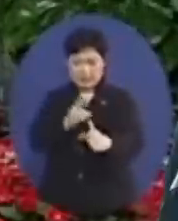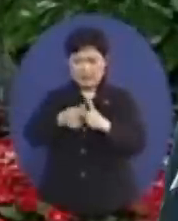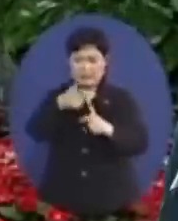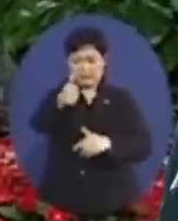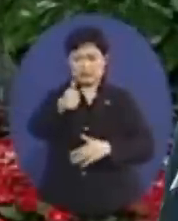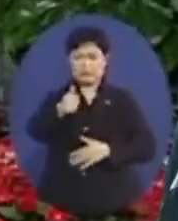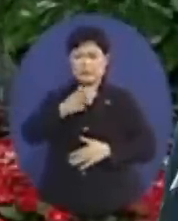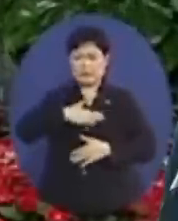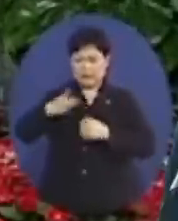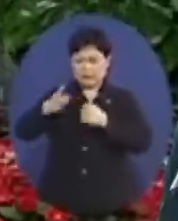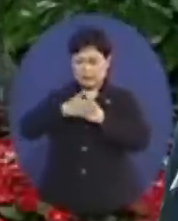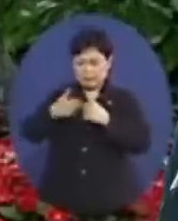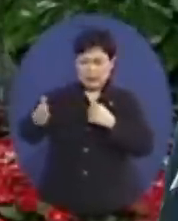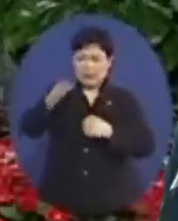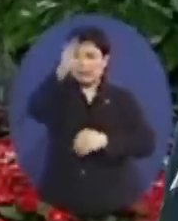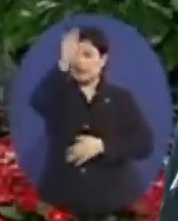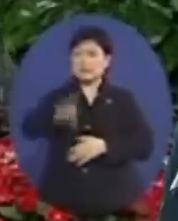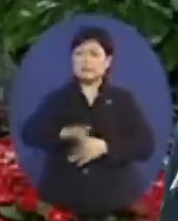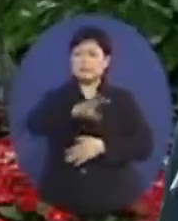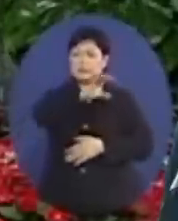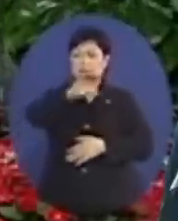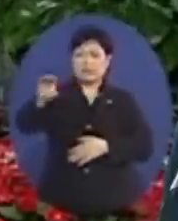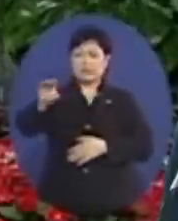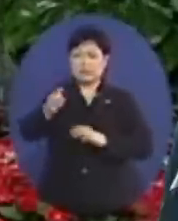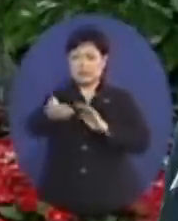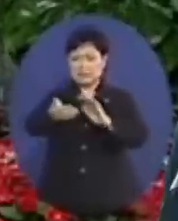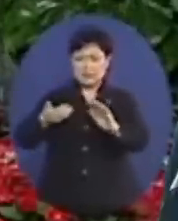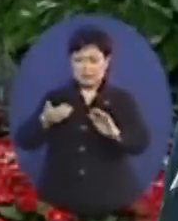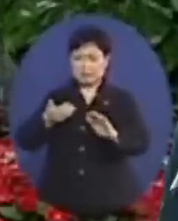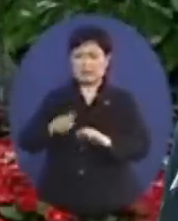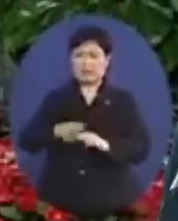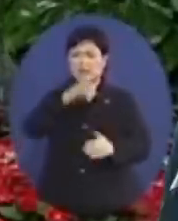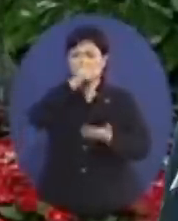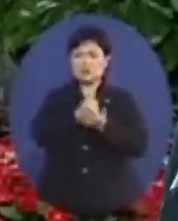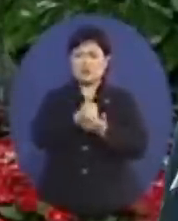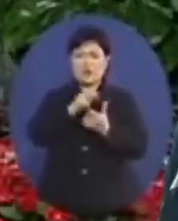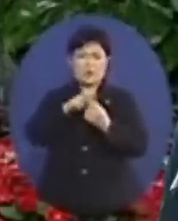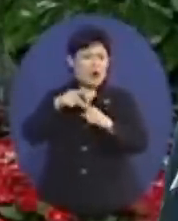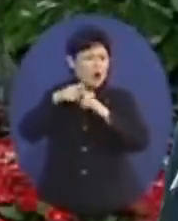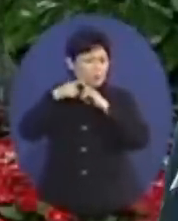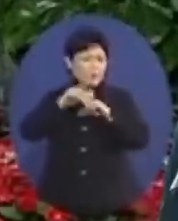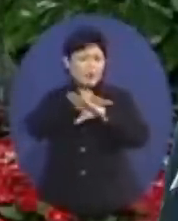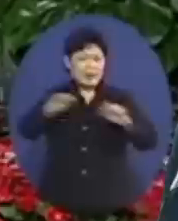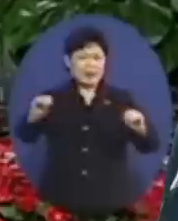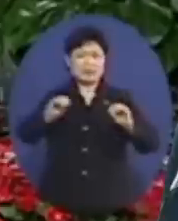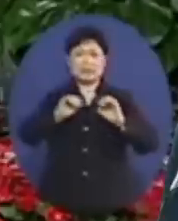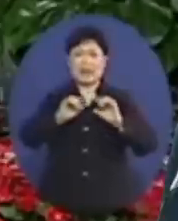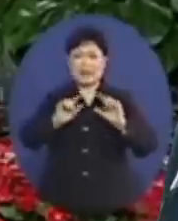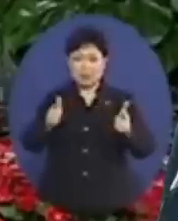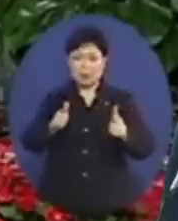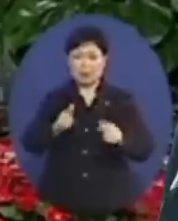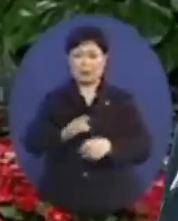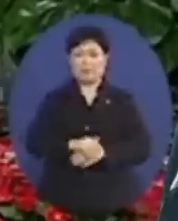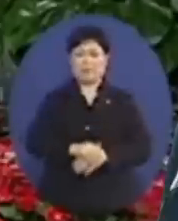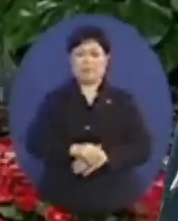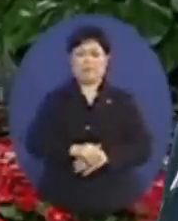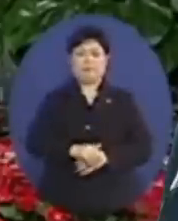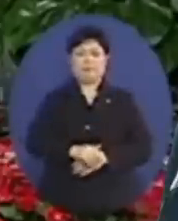예수님이 날 위해서 십자가에서 이미 죄와 흠은만 청산한 것이 아니라